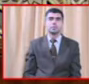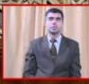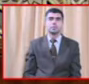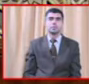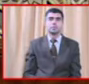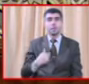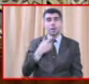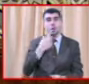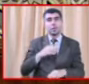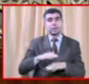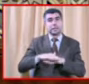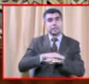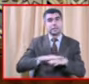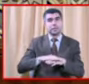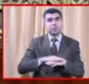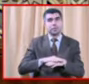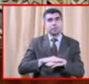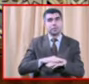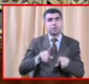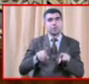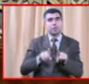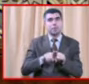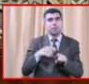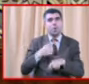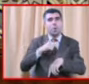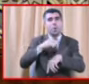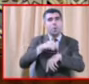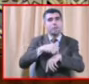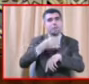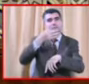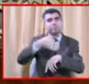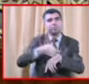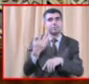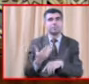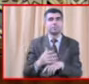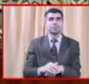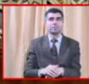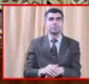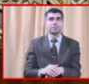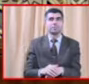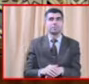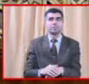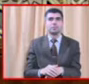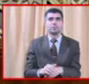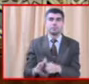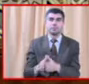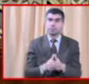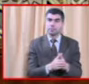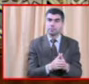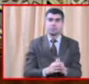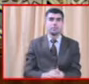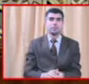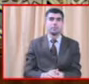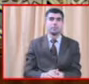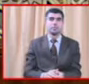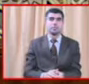إلا سمحتي والإخوان، كاين إكراه ديال التوقيت. تفضل سيدنا، تفضل.